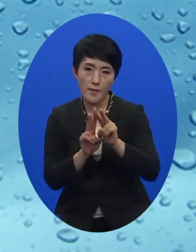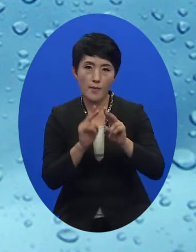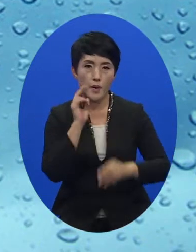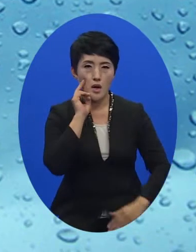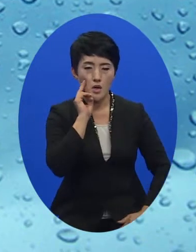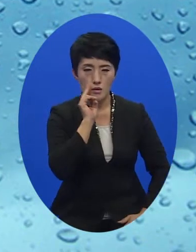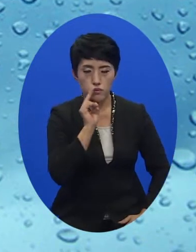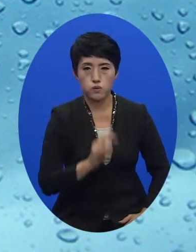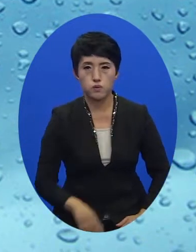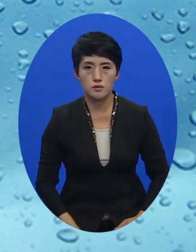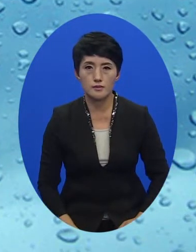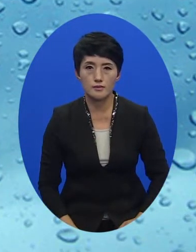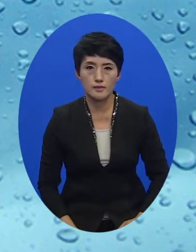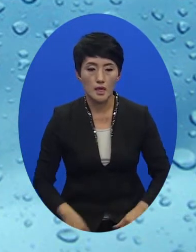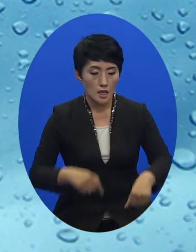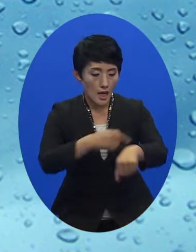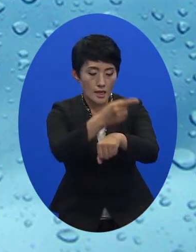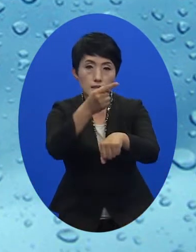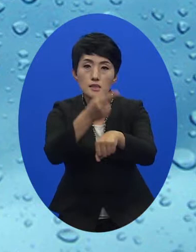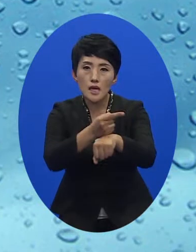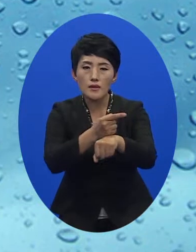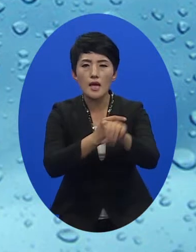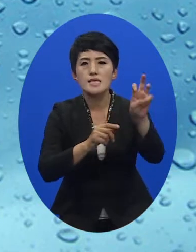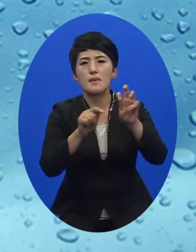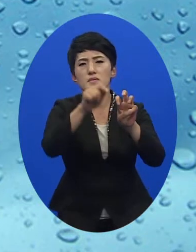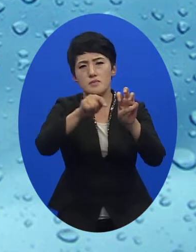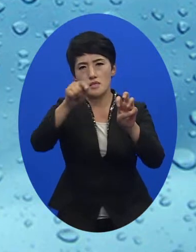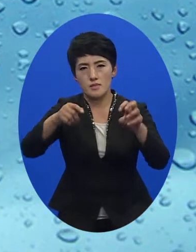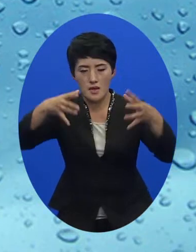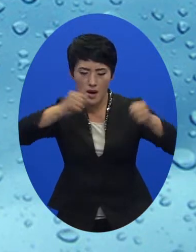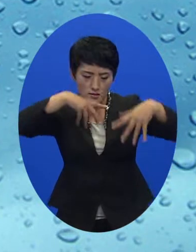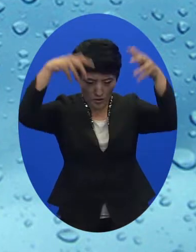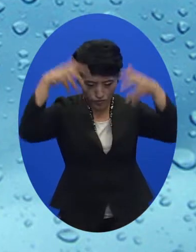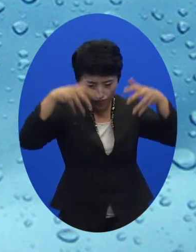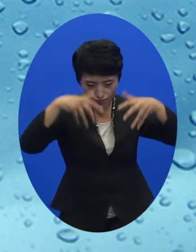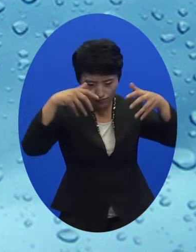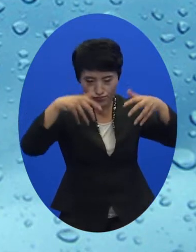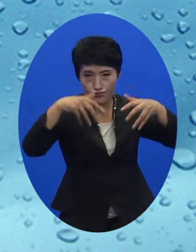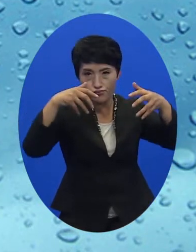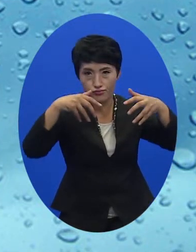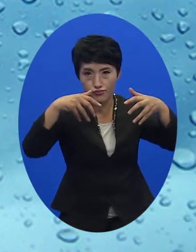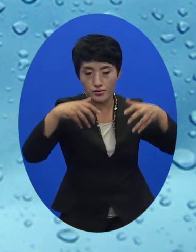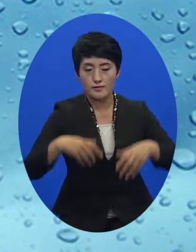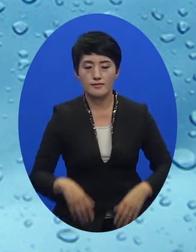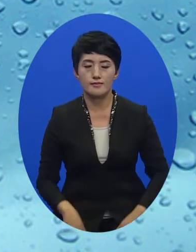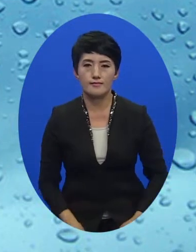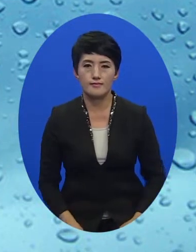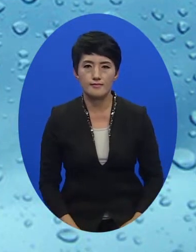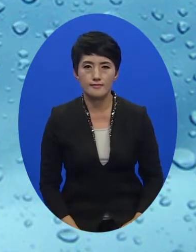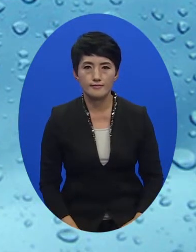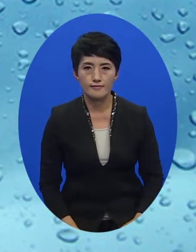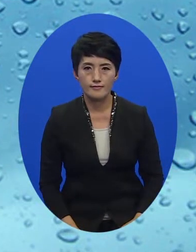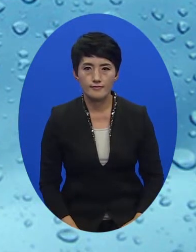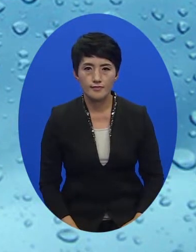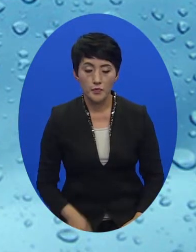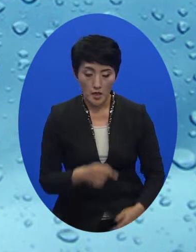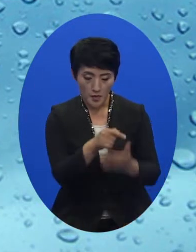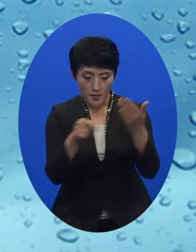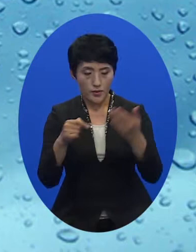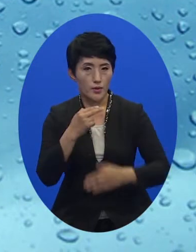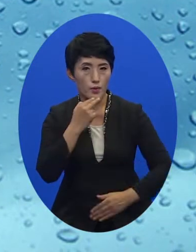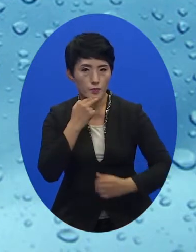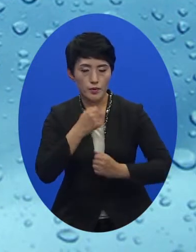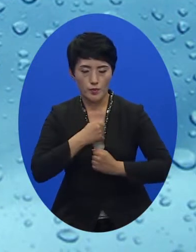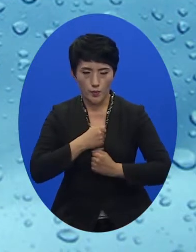번개가 치는 곳이 많겠고요. 시간당 30mm 이상의 매우 강한 비와 함께 많은 비가 오는 곳이 있겠습니다.